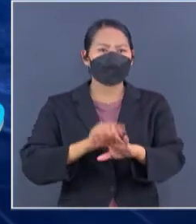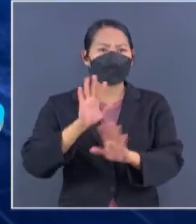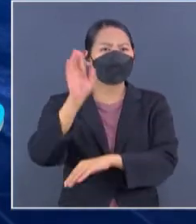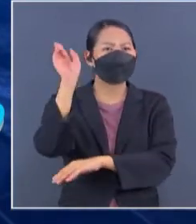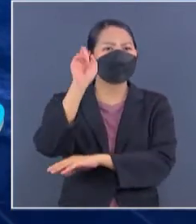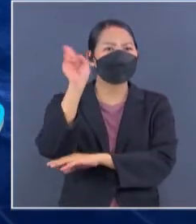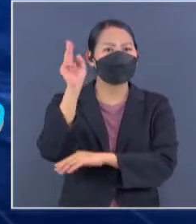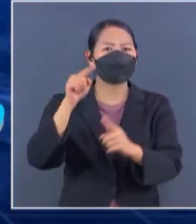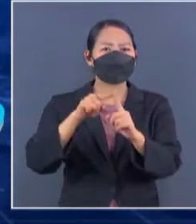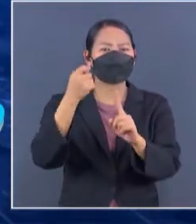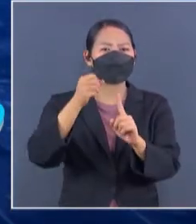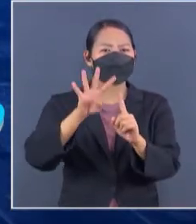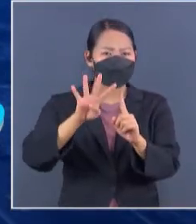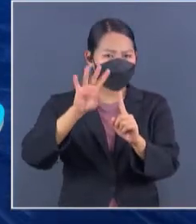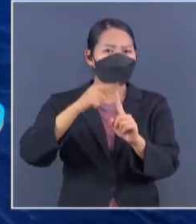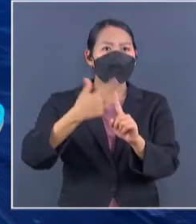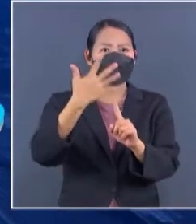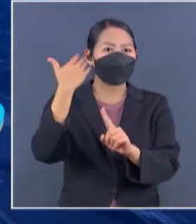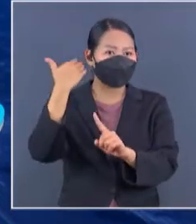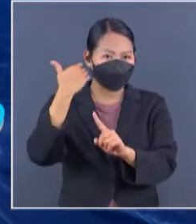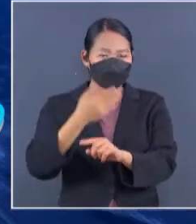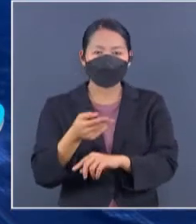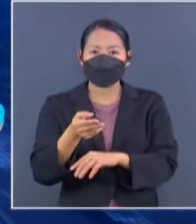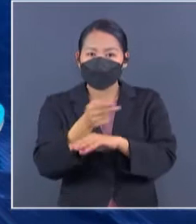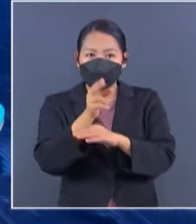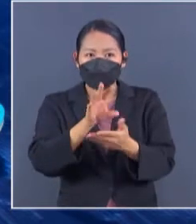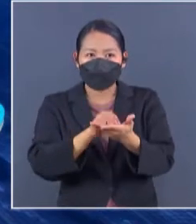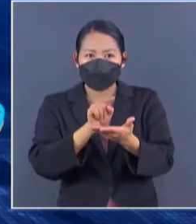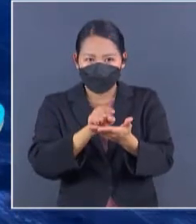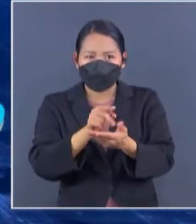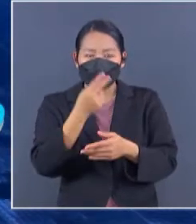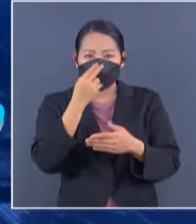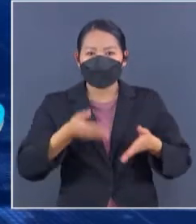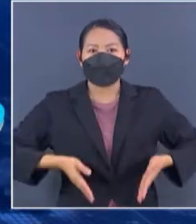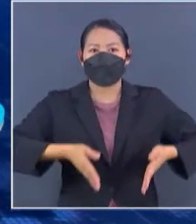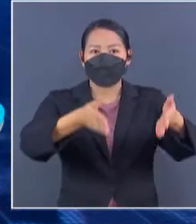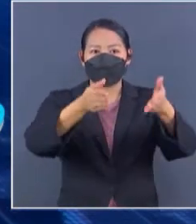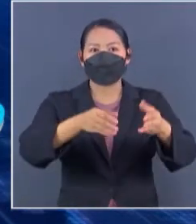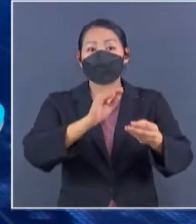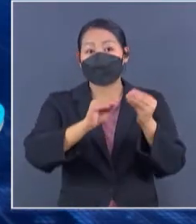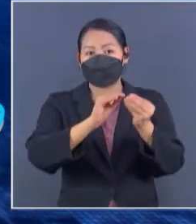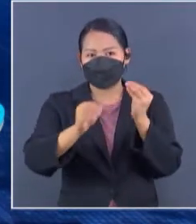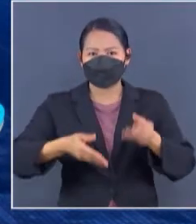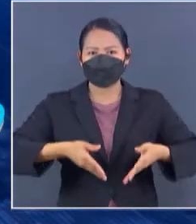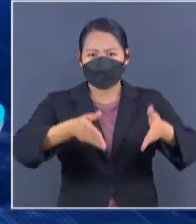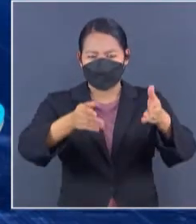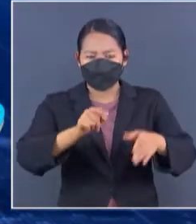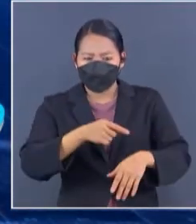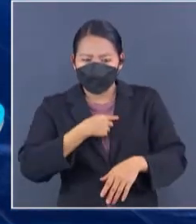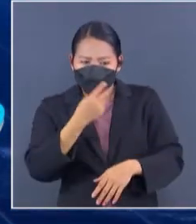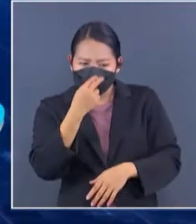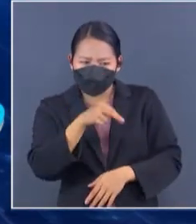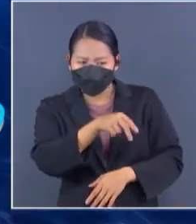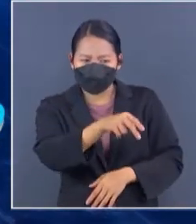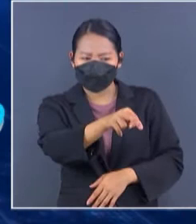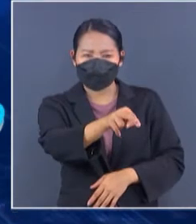ที่ตั้งจุดสกัดซ้อมแผนเผชิญเหตุบนถนน304เนี่ยนะครับที่เขาหินซ้อนแล้วพอไล่เรื่องราวกันไปก็เข้าไปช่วยเหลือนะ